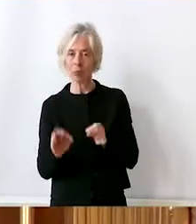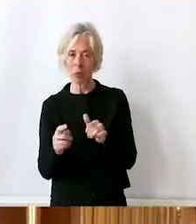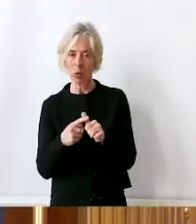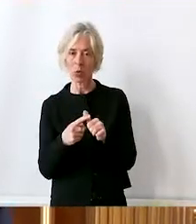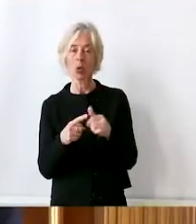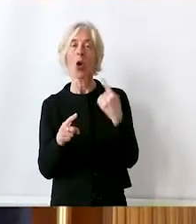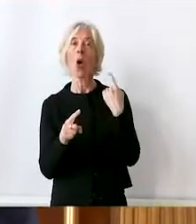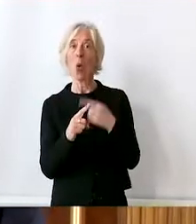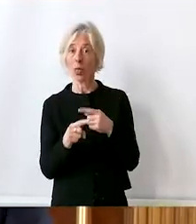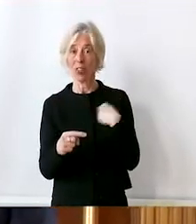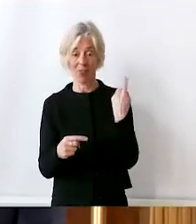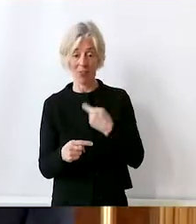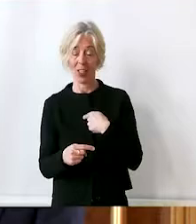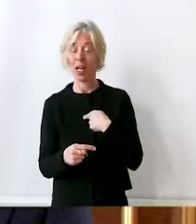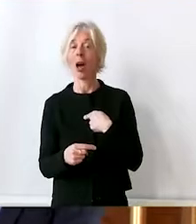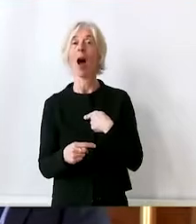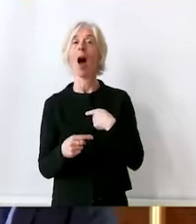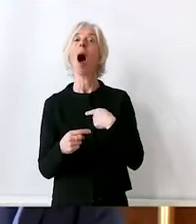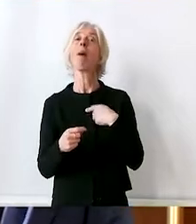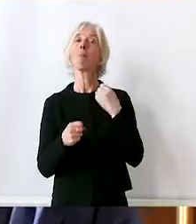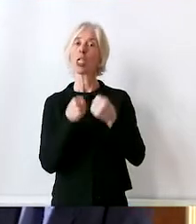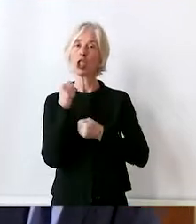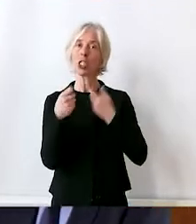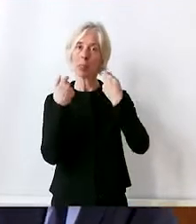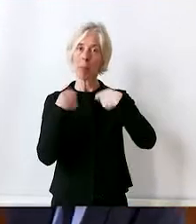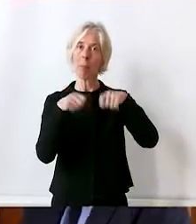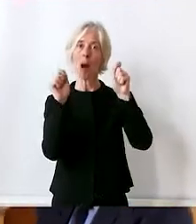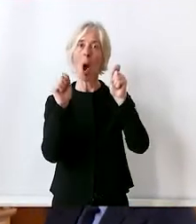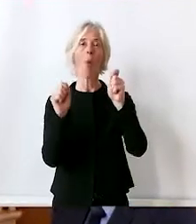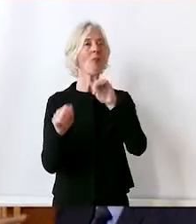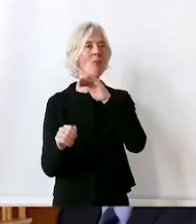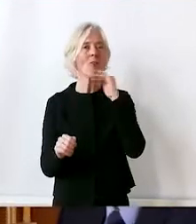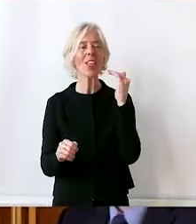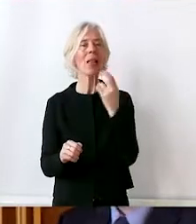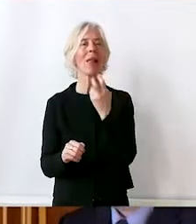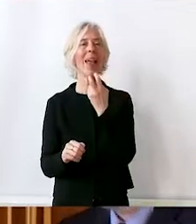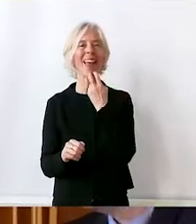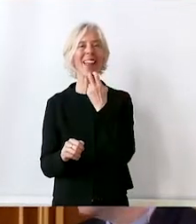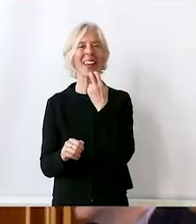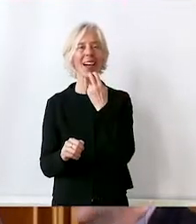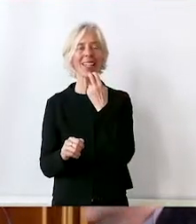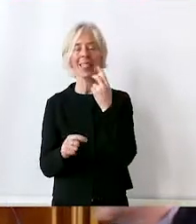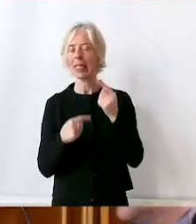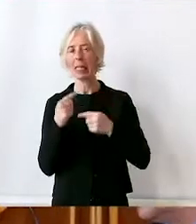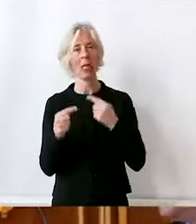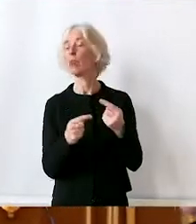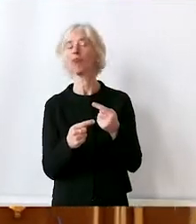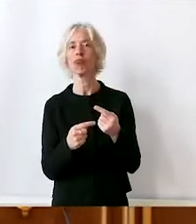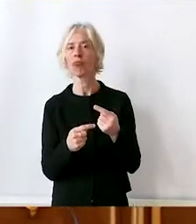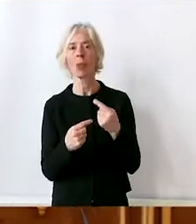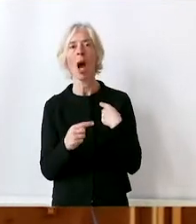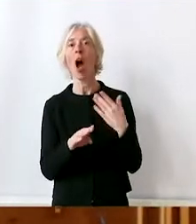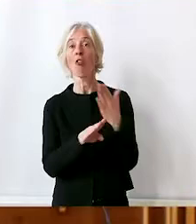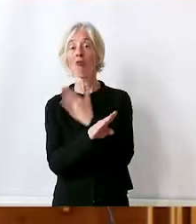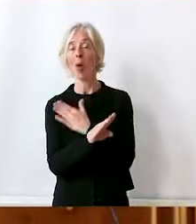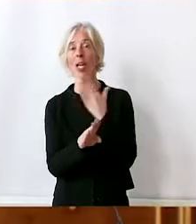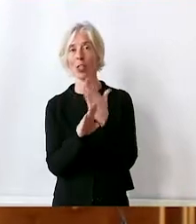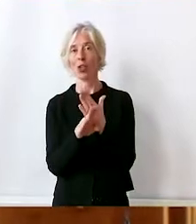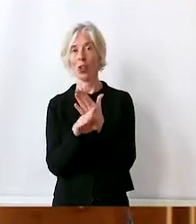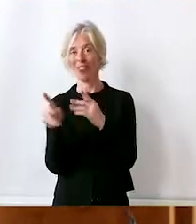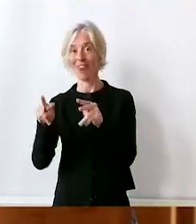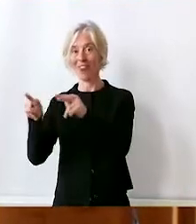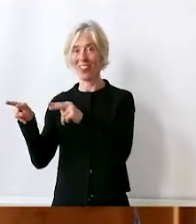besonders energieintensiv. Dennoch, das hatte ich eben auch in dem Clip erwähnt, ja, haben wir jedes Jahr Ziele, wie